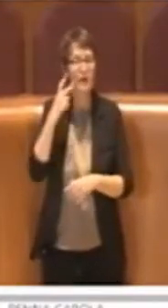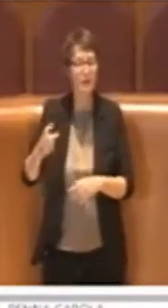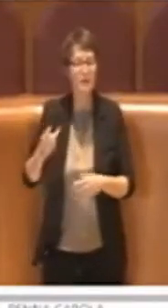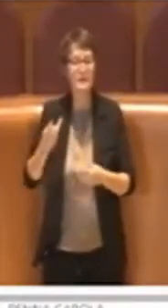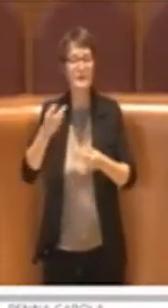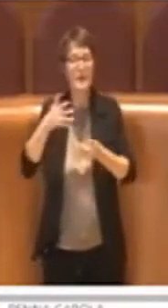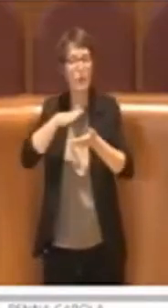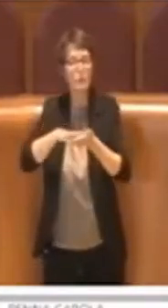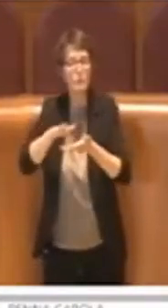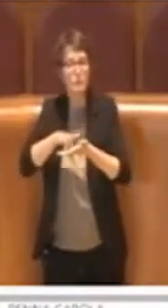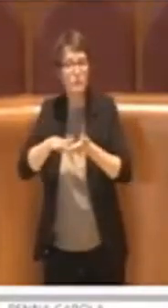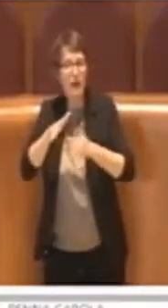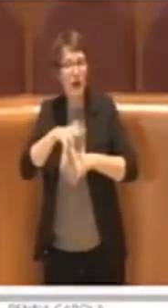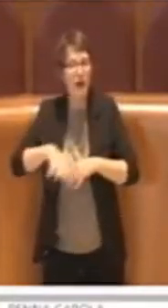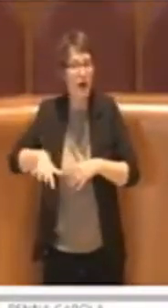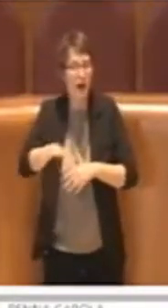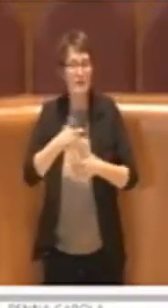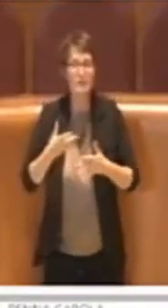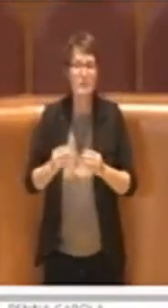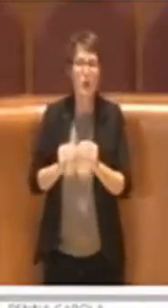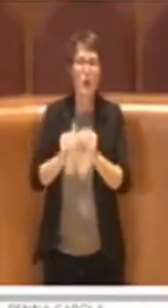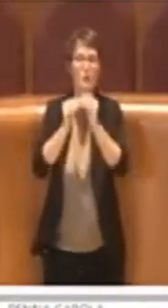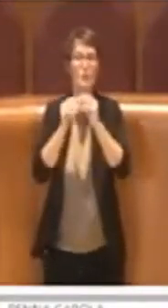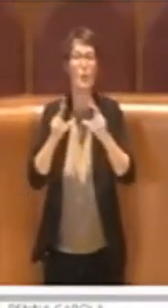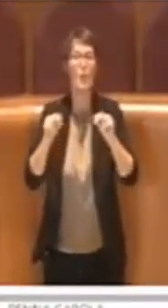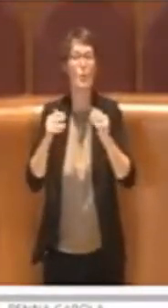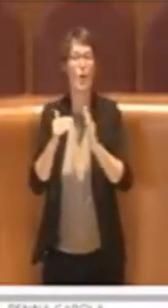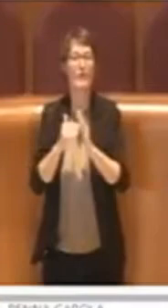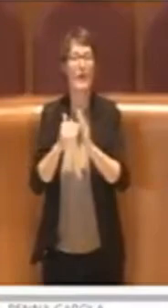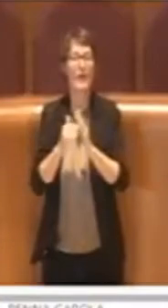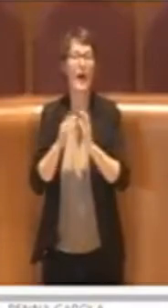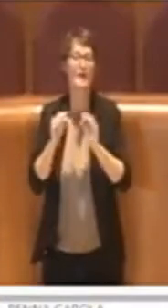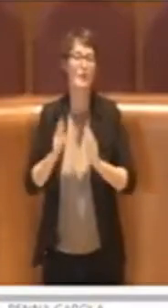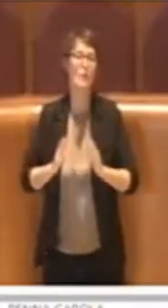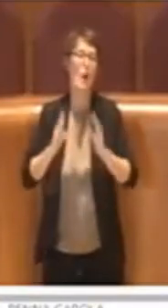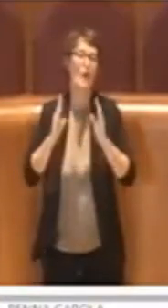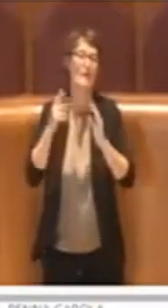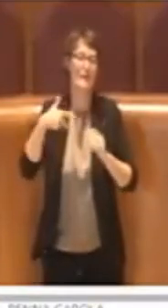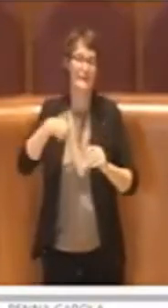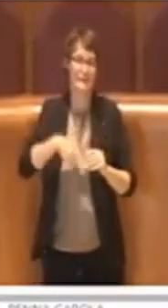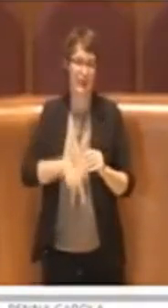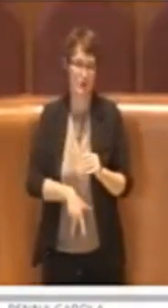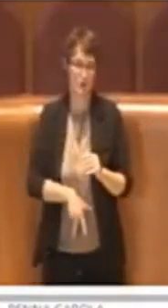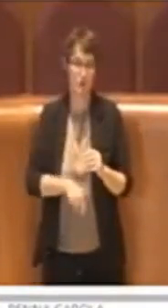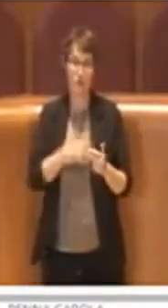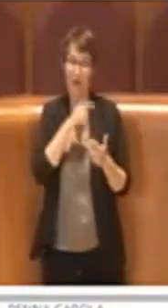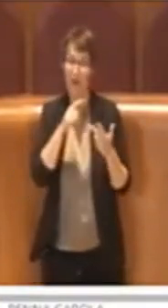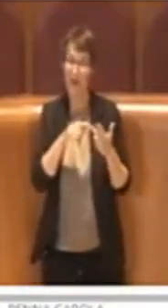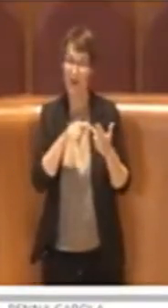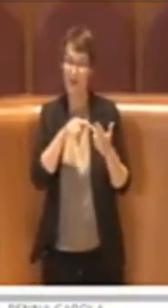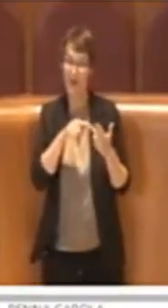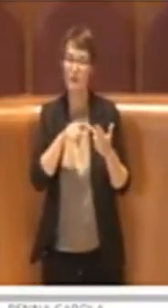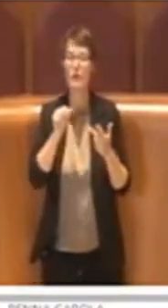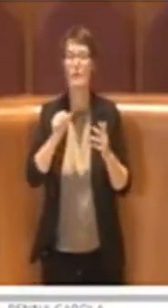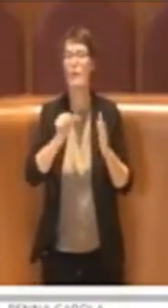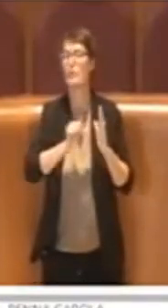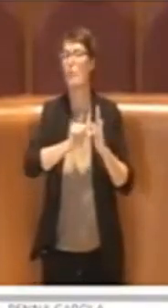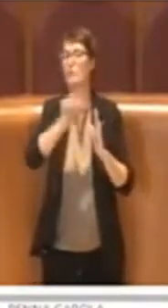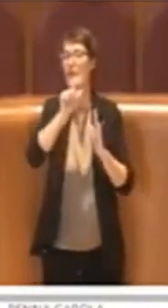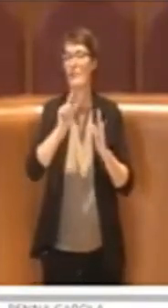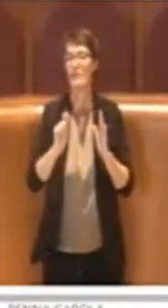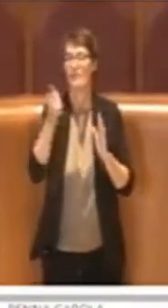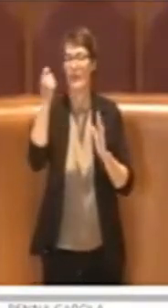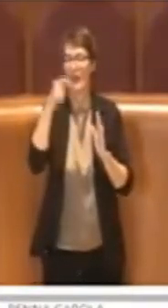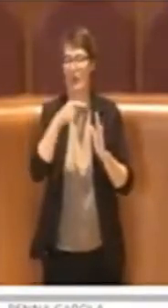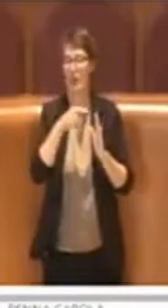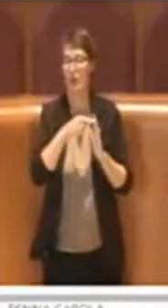costruzione di nuovi alloggi di edilizia sociale. In particolare quest'ultimo è quello che si è classificato, si è aggiudicato proprio il primo posto, quindi un